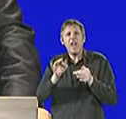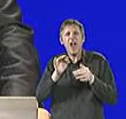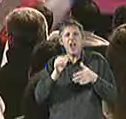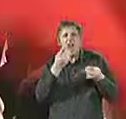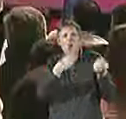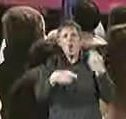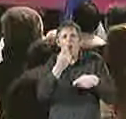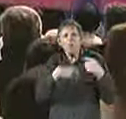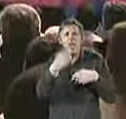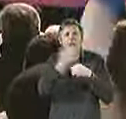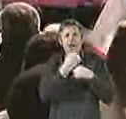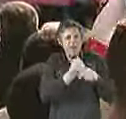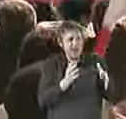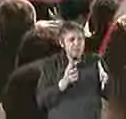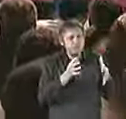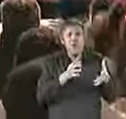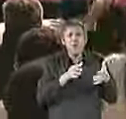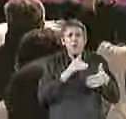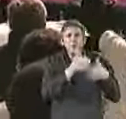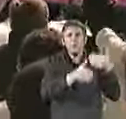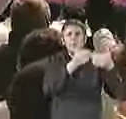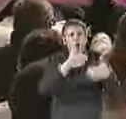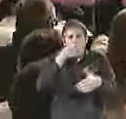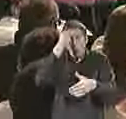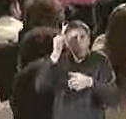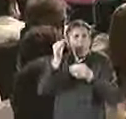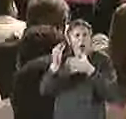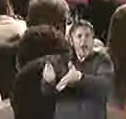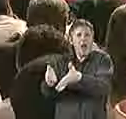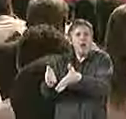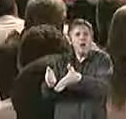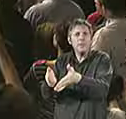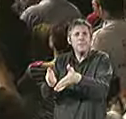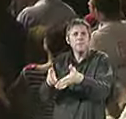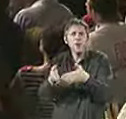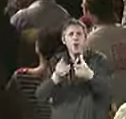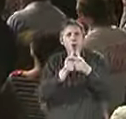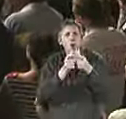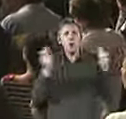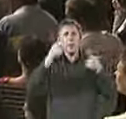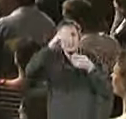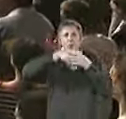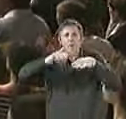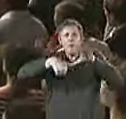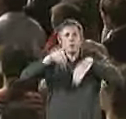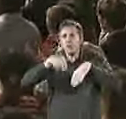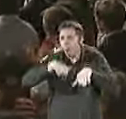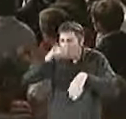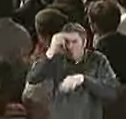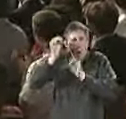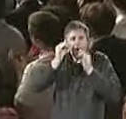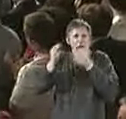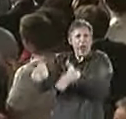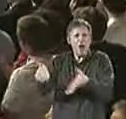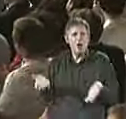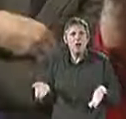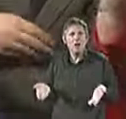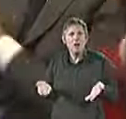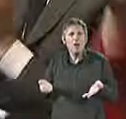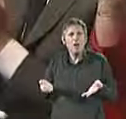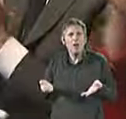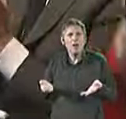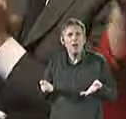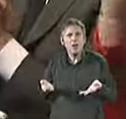travail. Rien compris au fonctionnement des entreprises. Rien compris aux